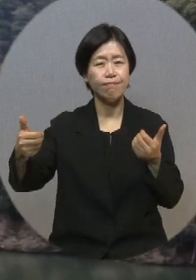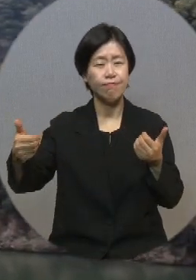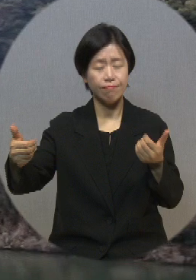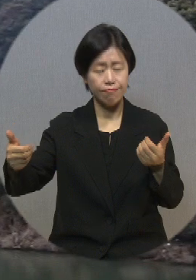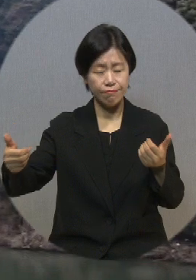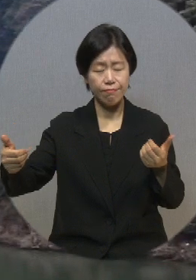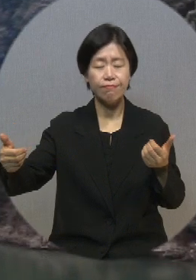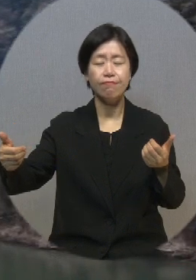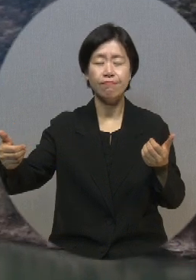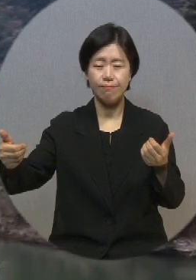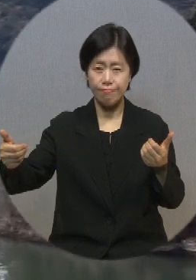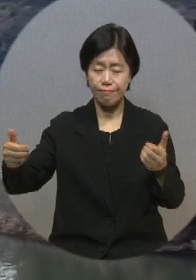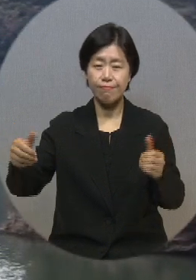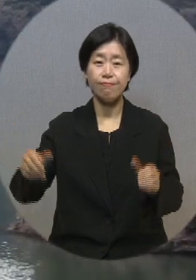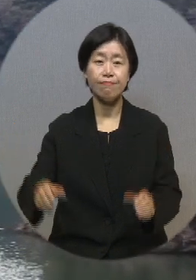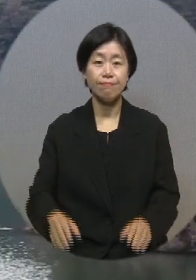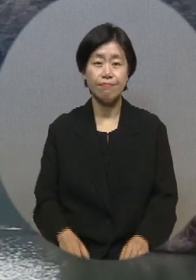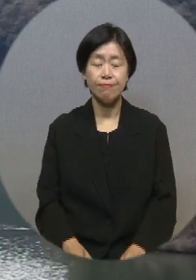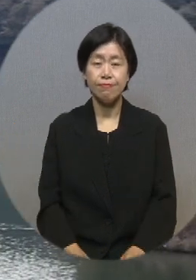헤어지네요.